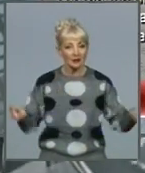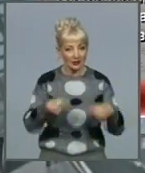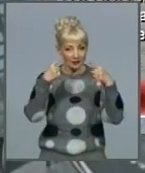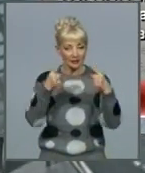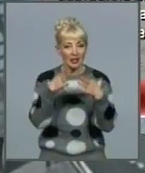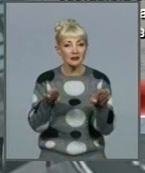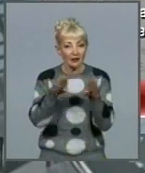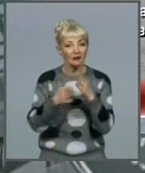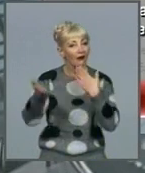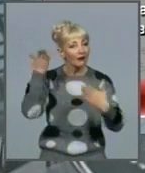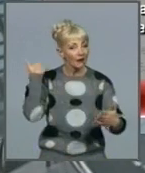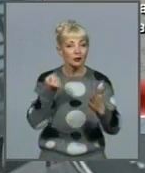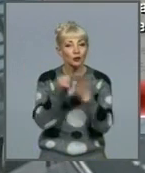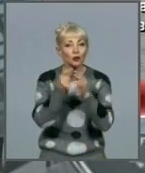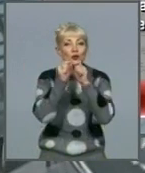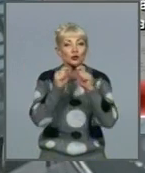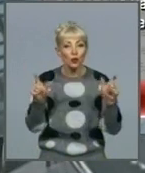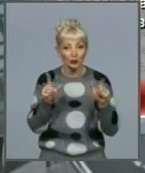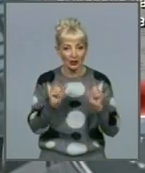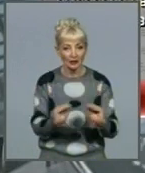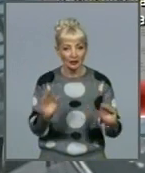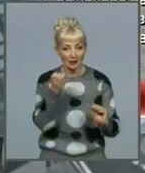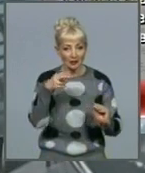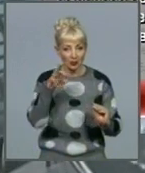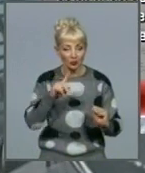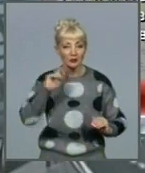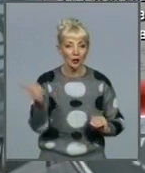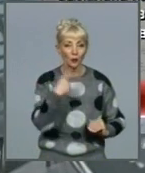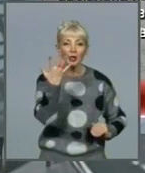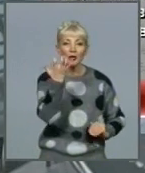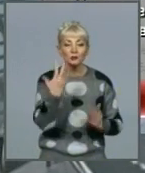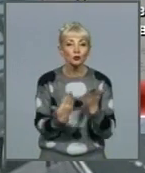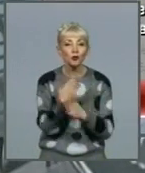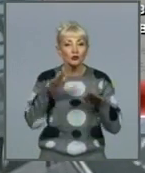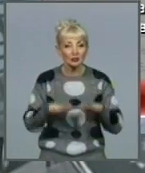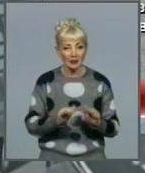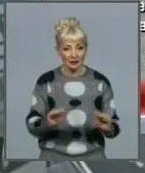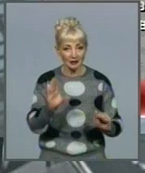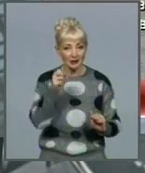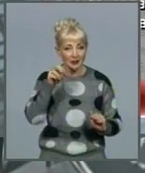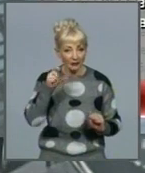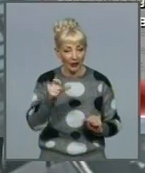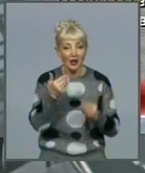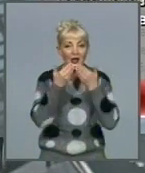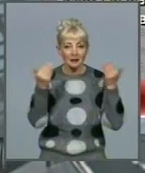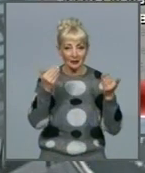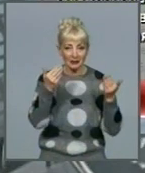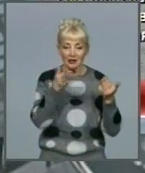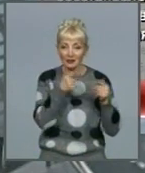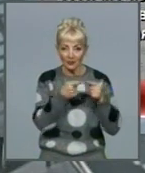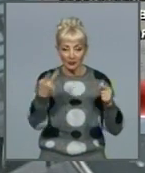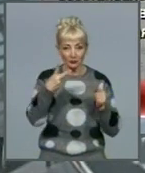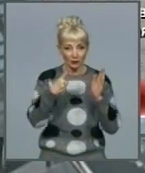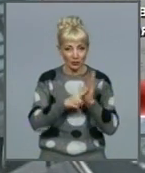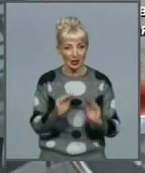дошкольных учреждений. За год 500 новых мест в детских садах. Всего за последние годы 26 садов для